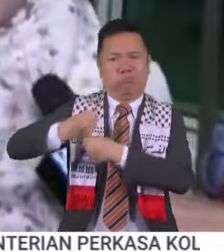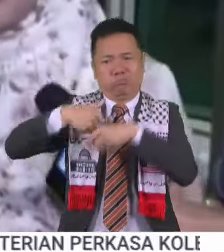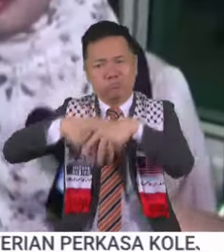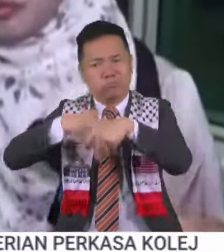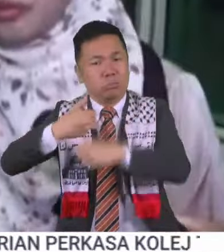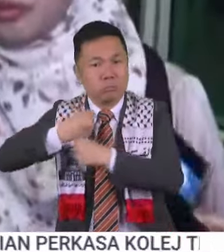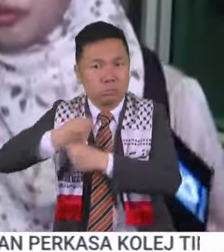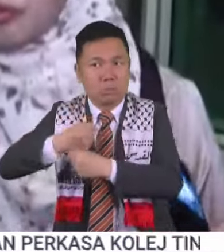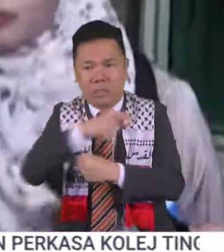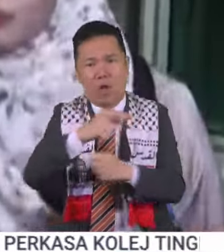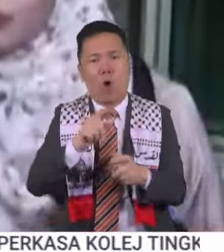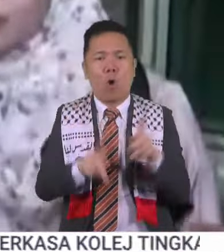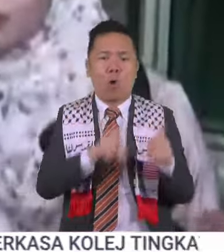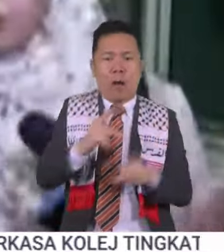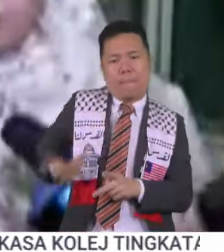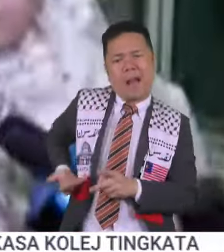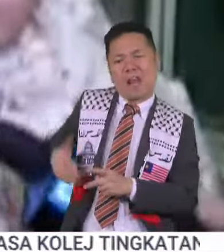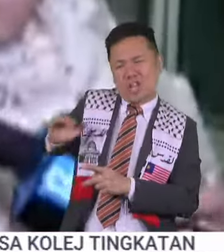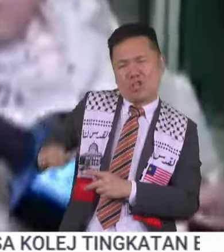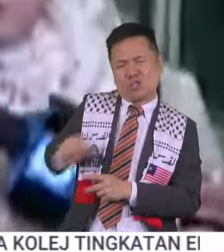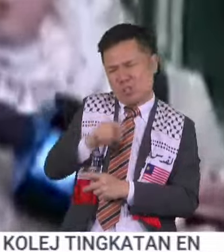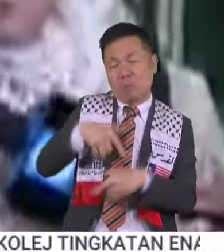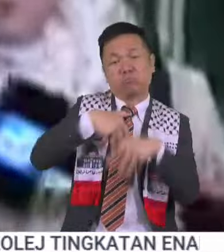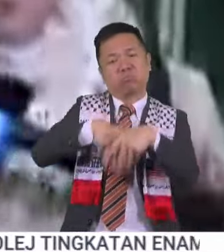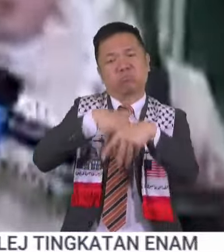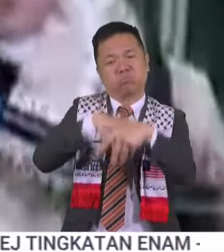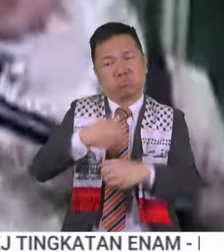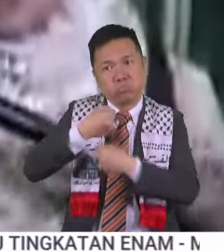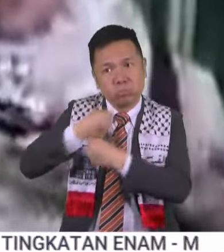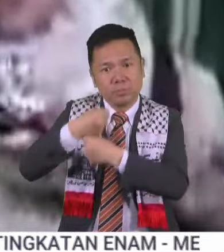Kami daripada kami punya kawasan Mansing tu naik